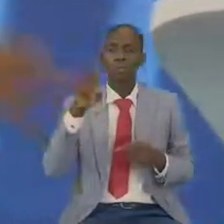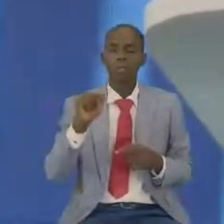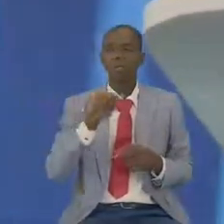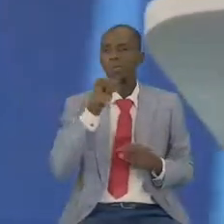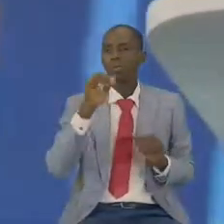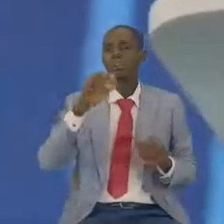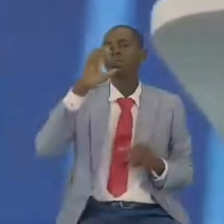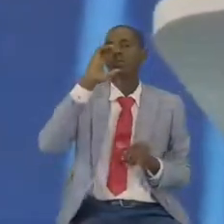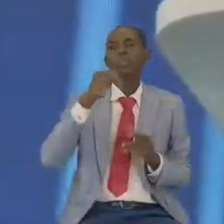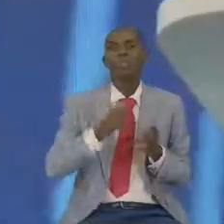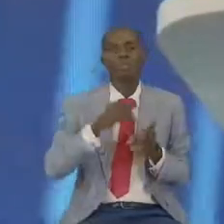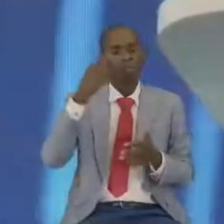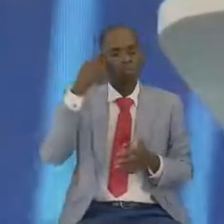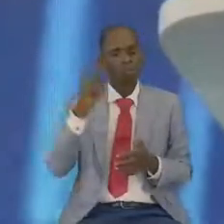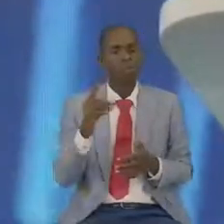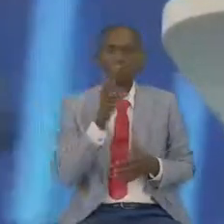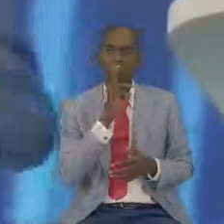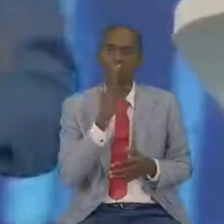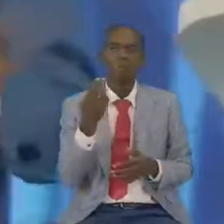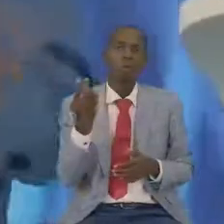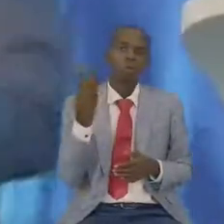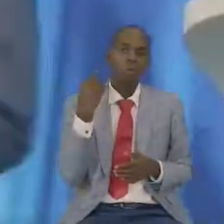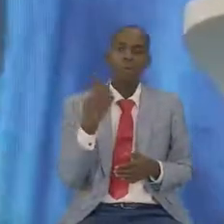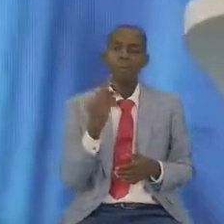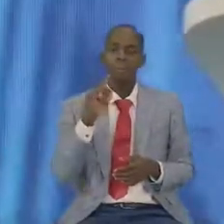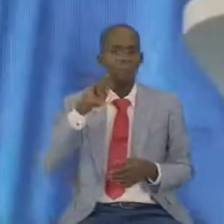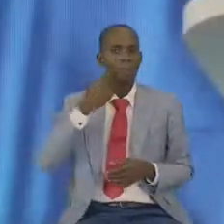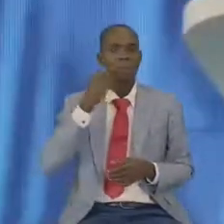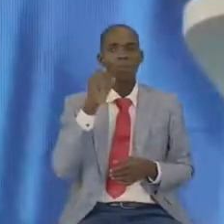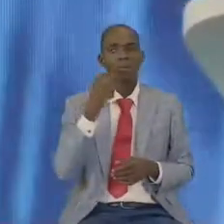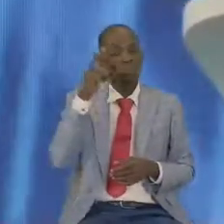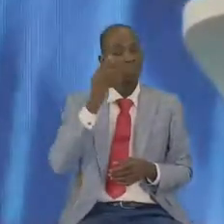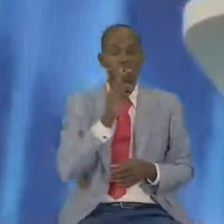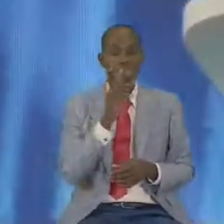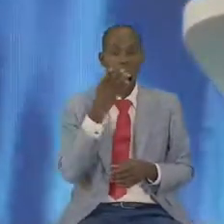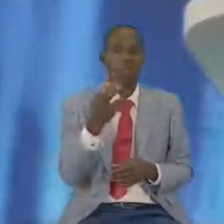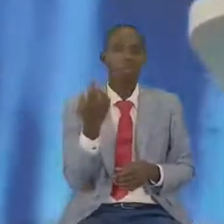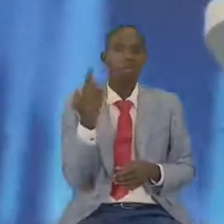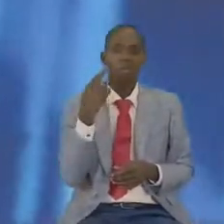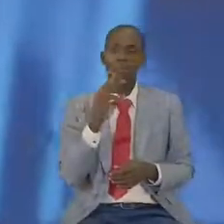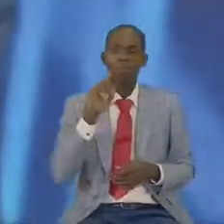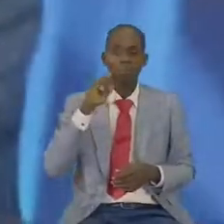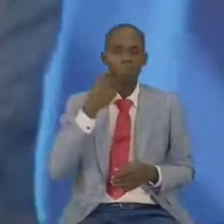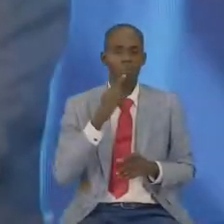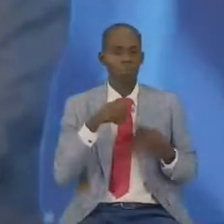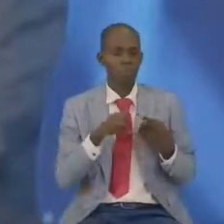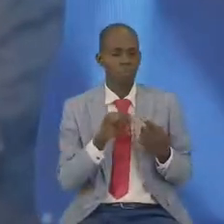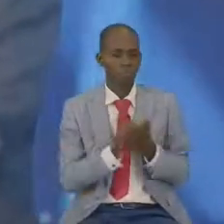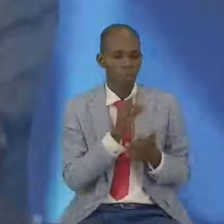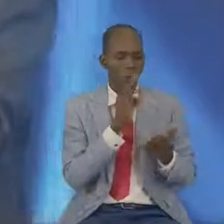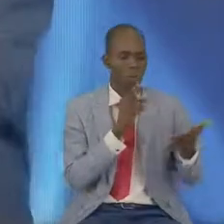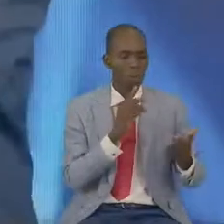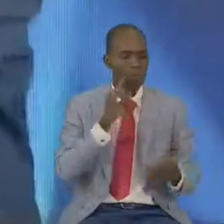qu'elle était amère. C'est pourquoi ce lieu fut appelé Mara. Ils sont allés vers telle